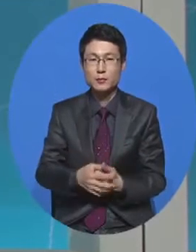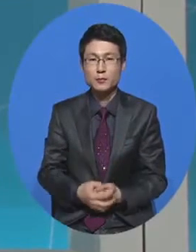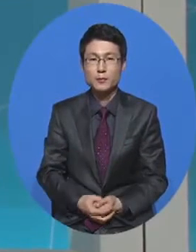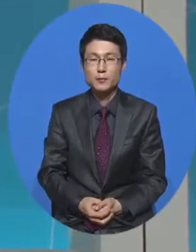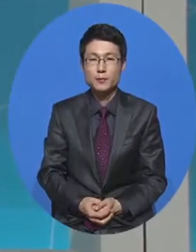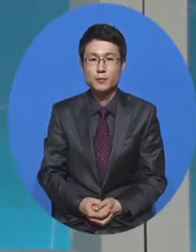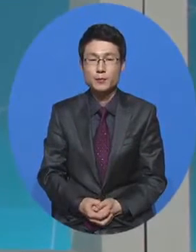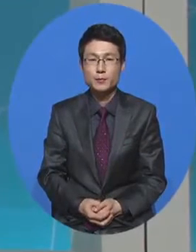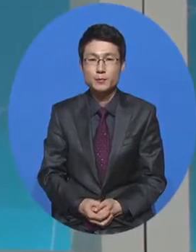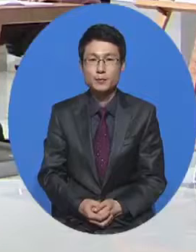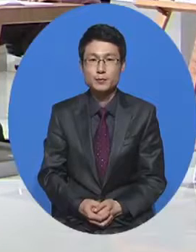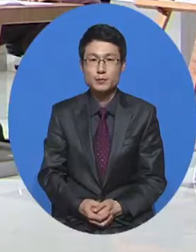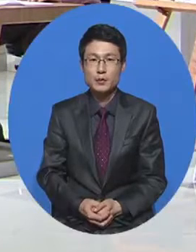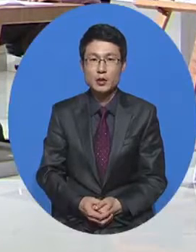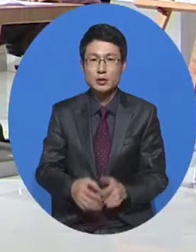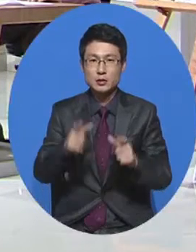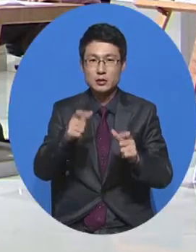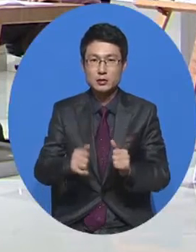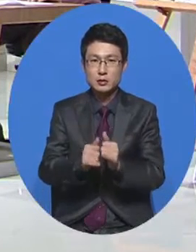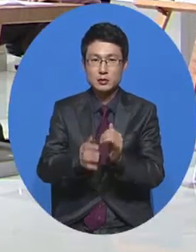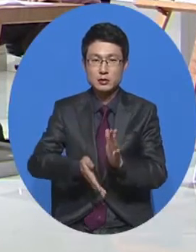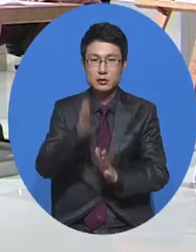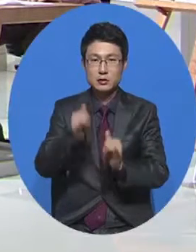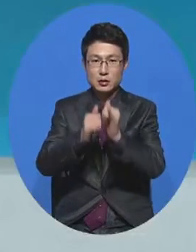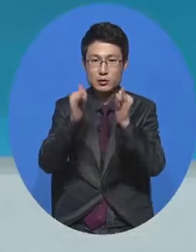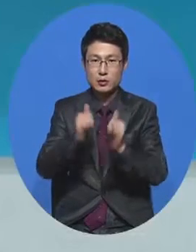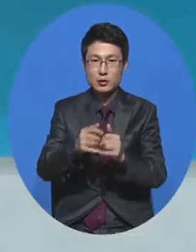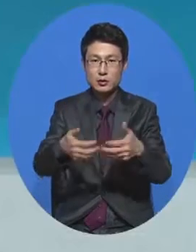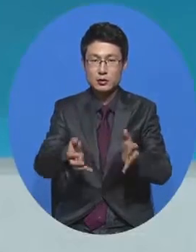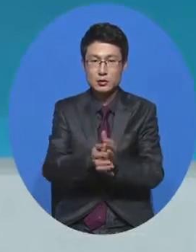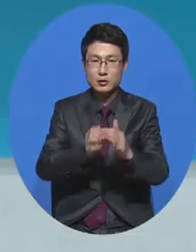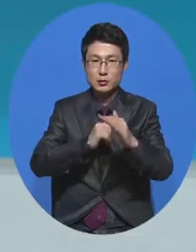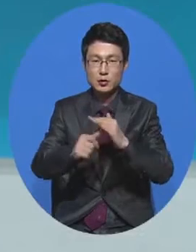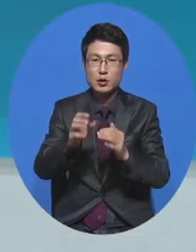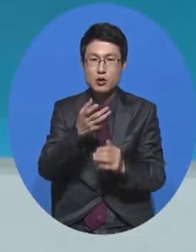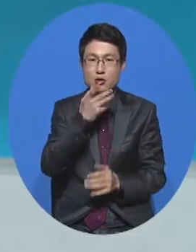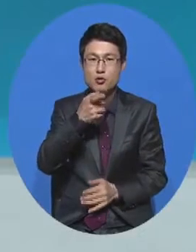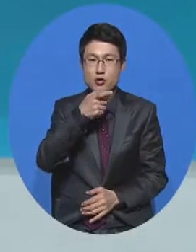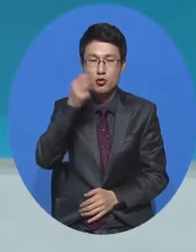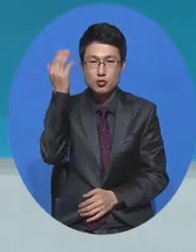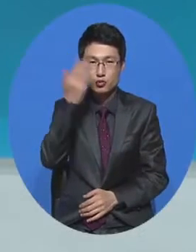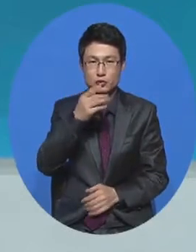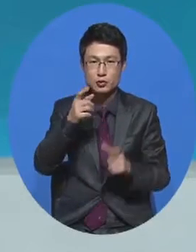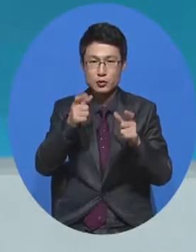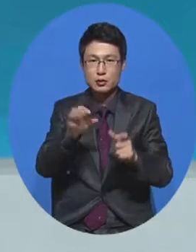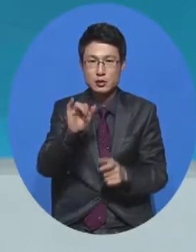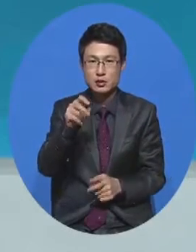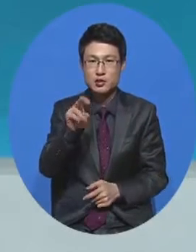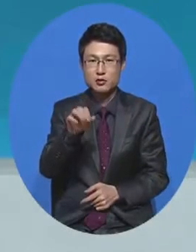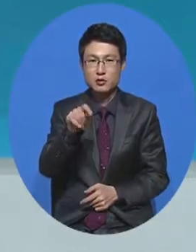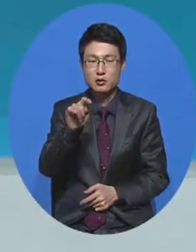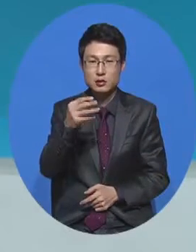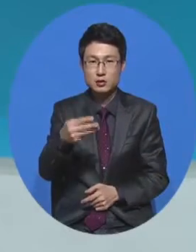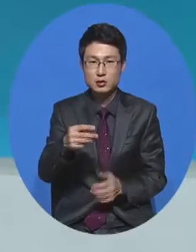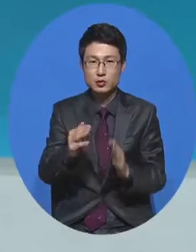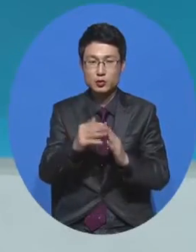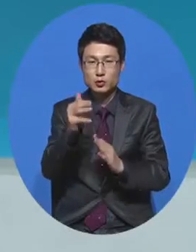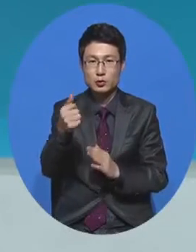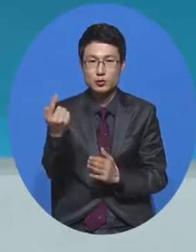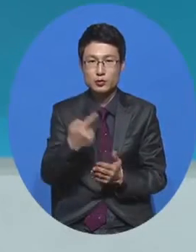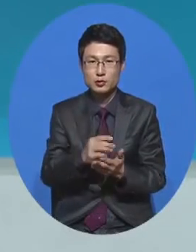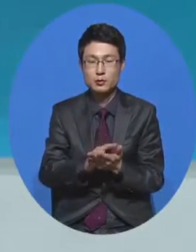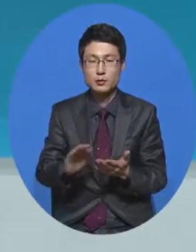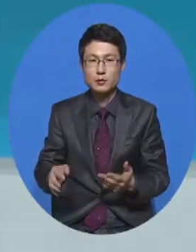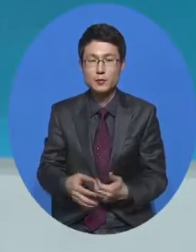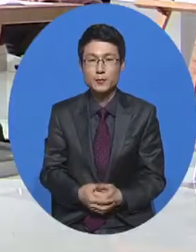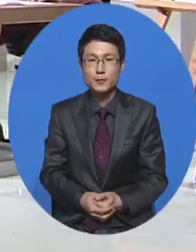어서요 내 지역 시민사회단체를 대표해서 여 소 지 역 사 회 연구소 이영일 소장 함께 합니다 너